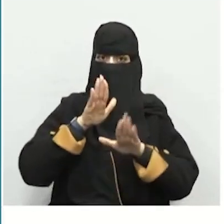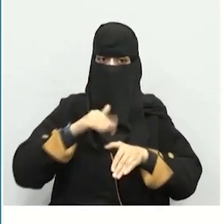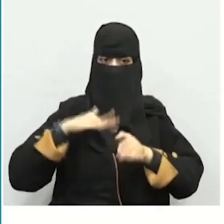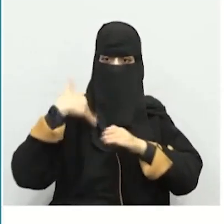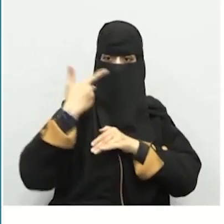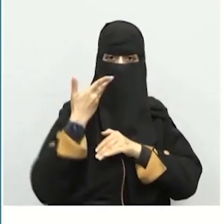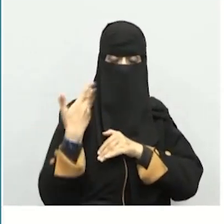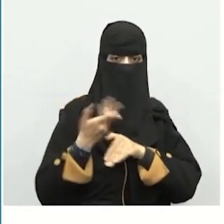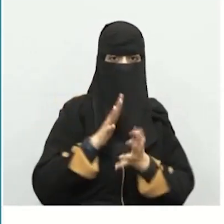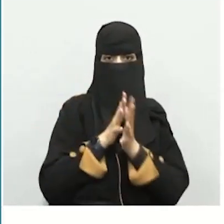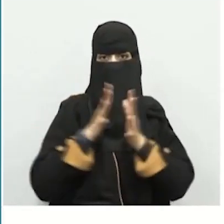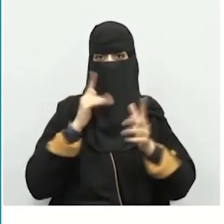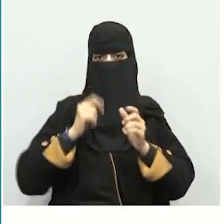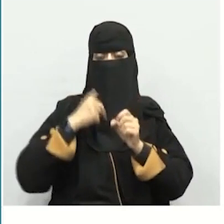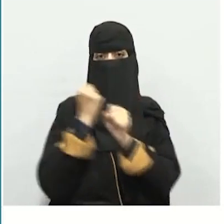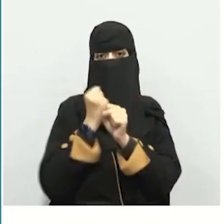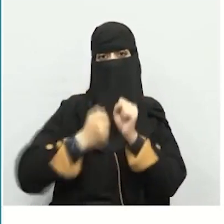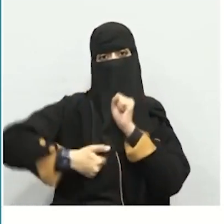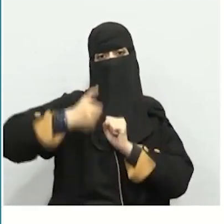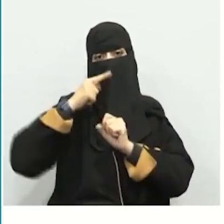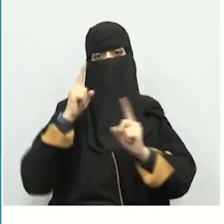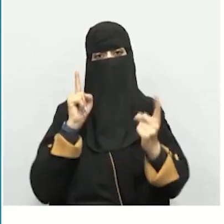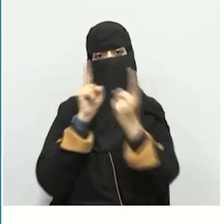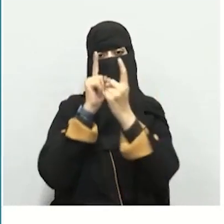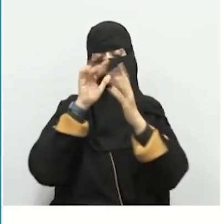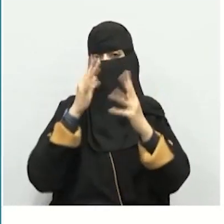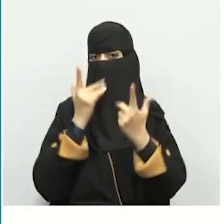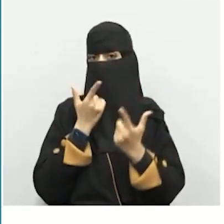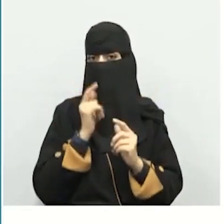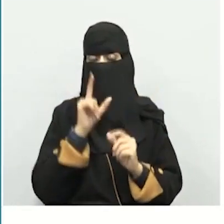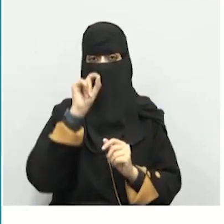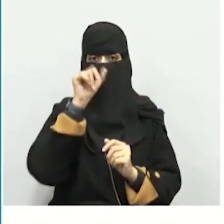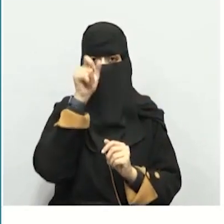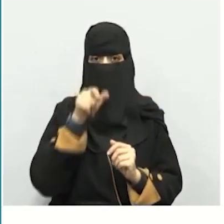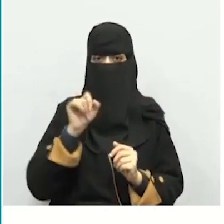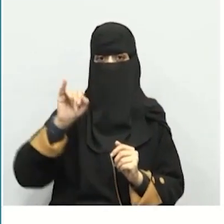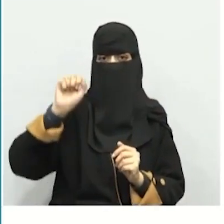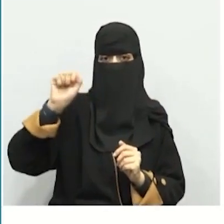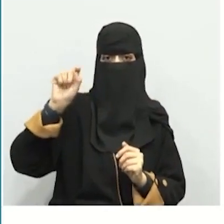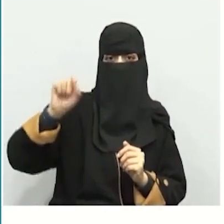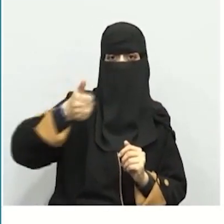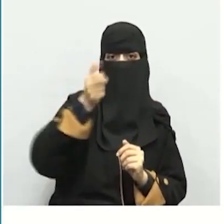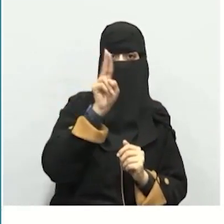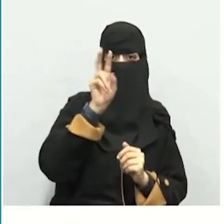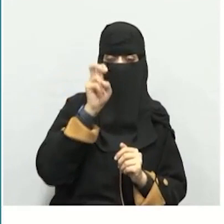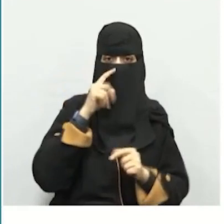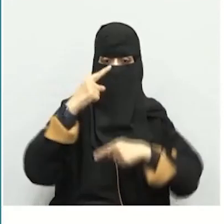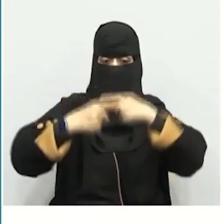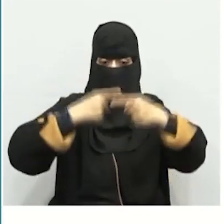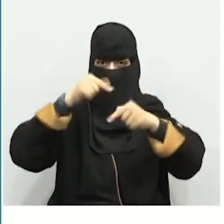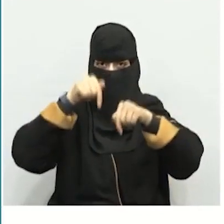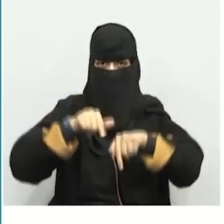نتائجها العظيمة على إنجازاته ومواقفه، فما أبرز سمات شخصيته؟ نكمل اليوم بإذن